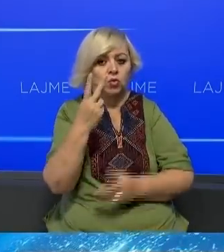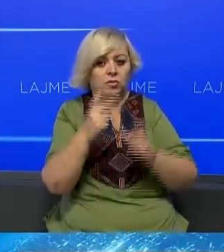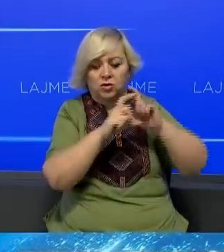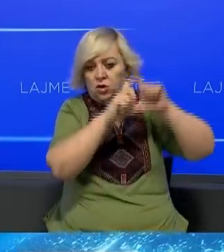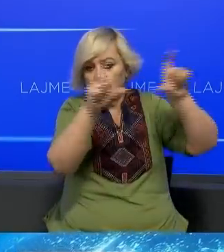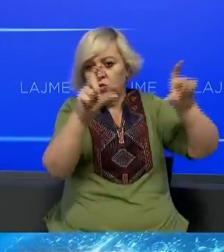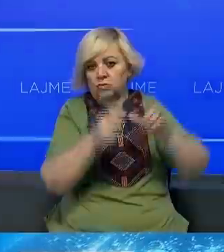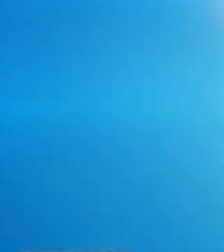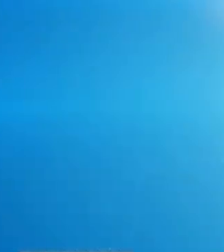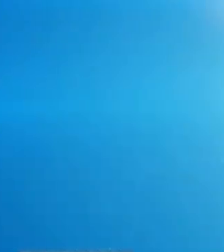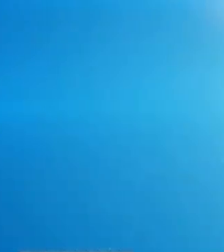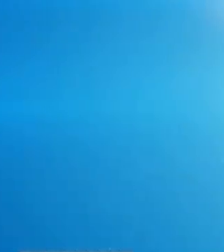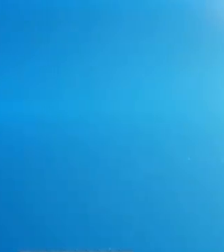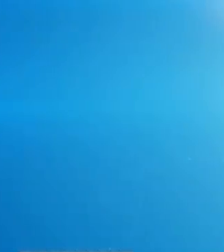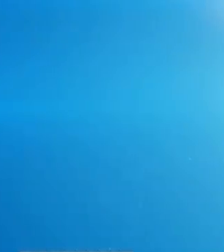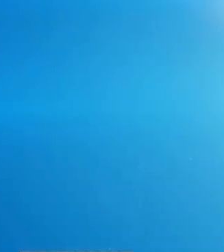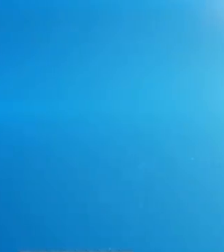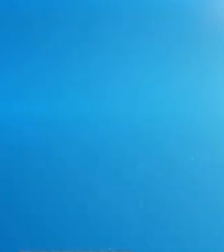institucioneve.